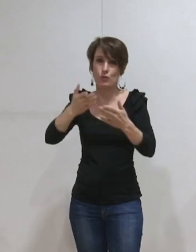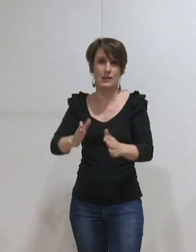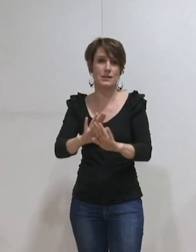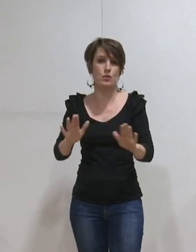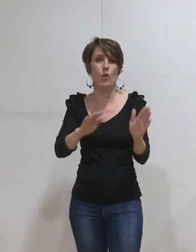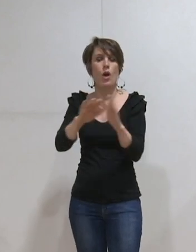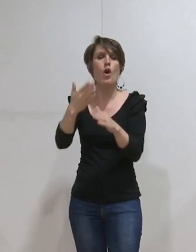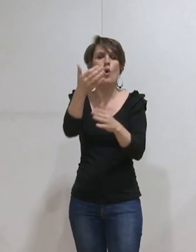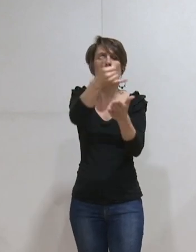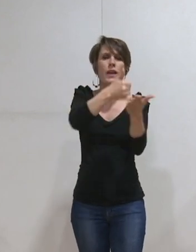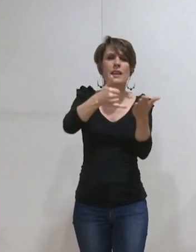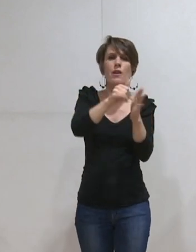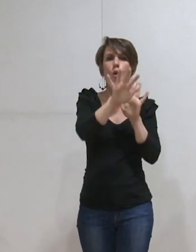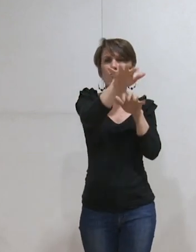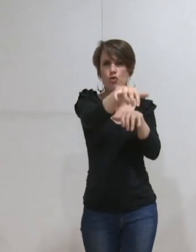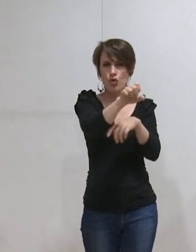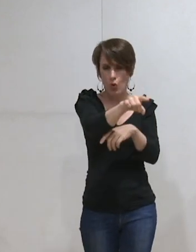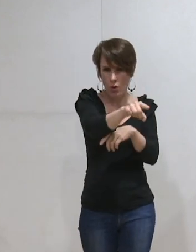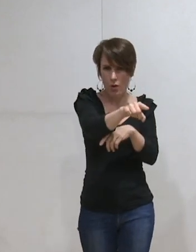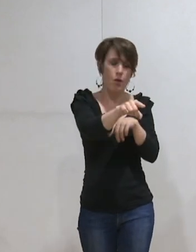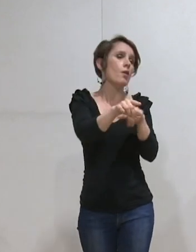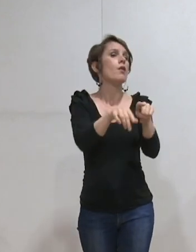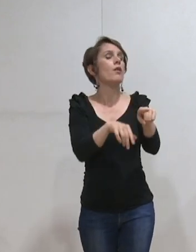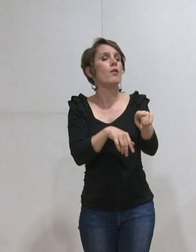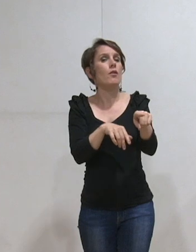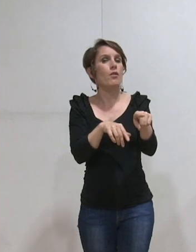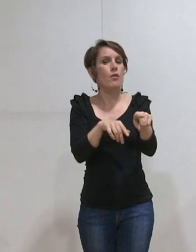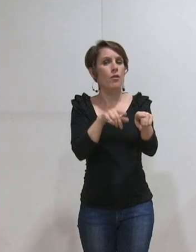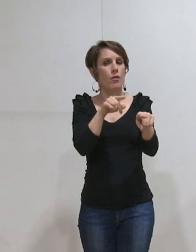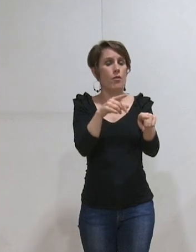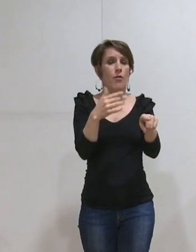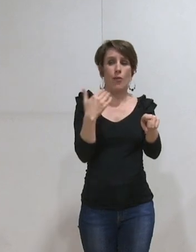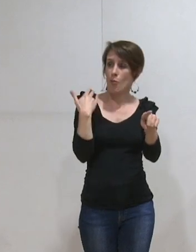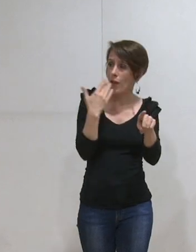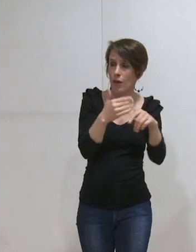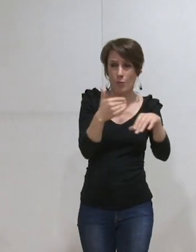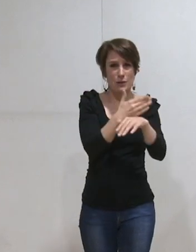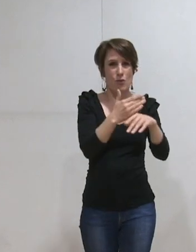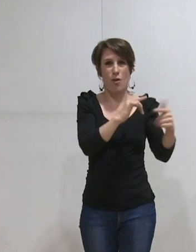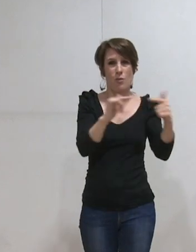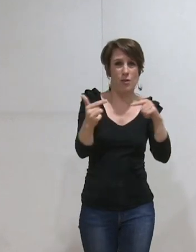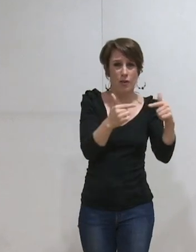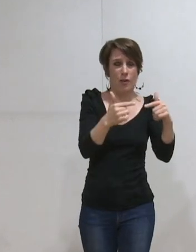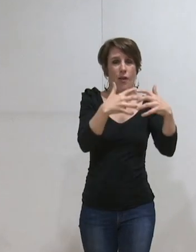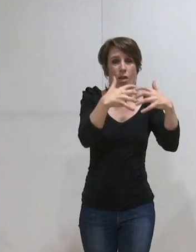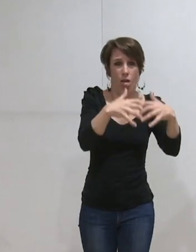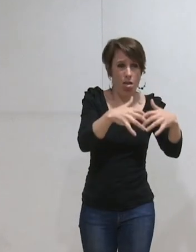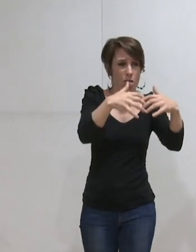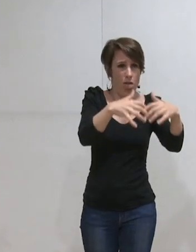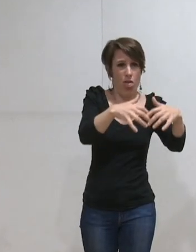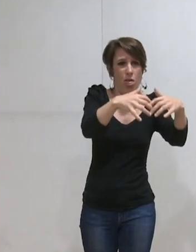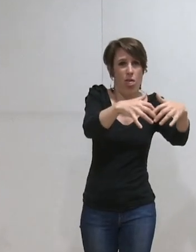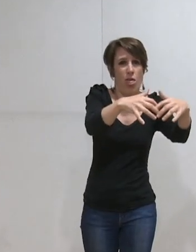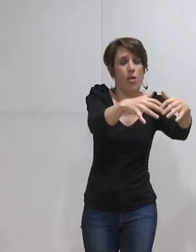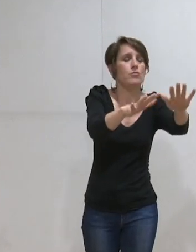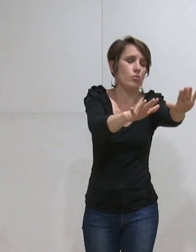priorité était de faire émerger ce dossier qui était en négociation dans des négociations un petit peu en lisé et que donc la coconstruction porterait sur le reste